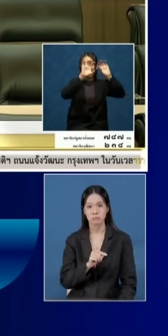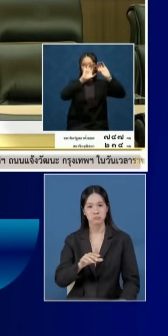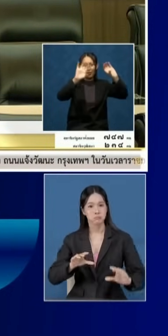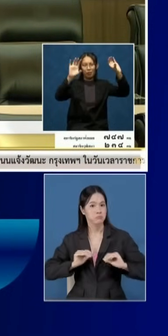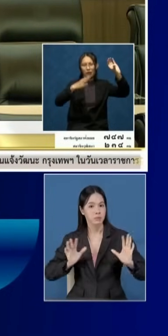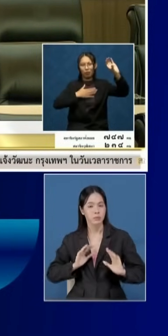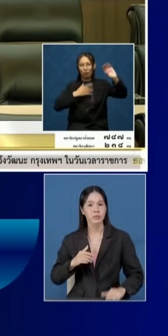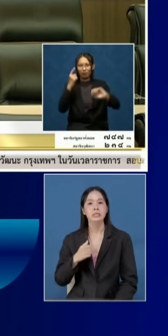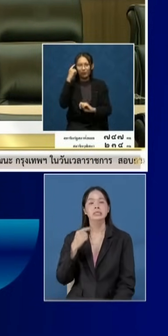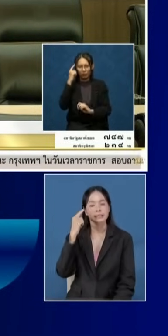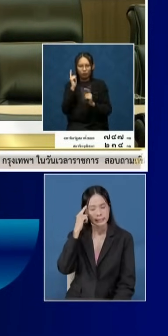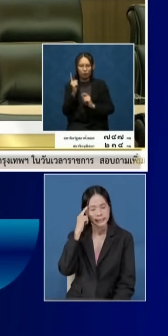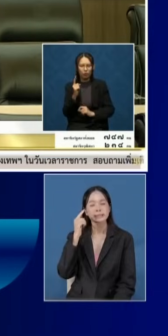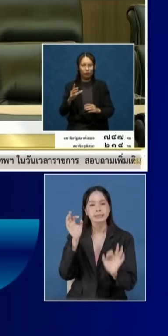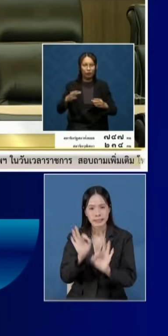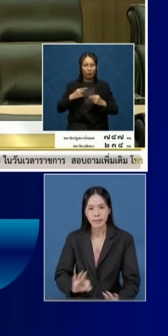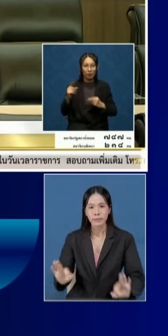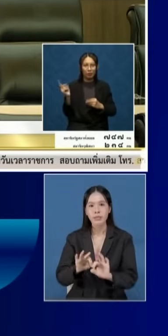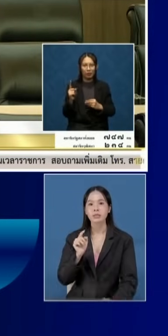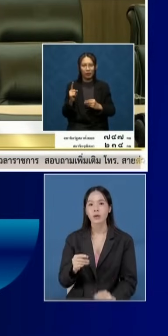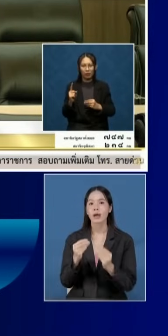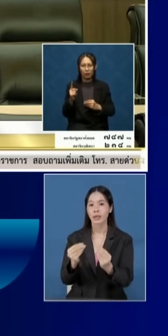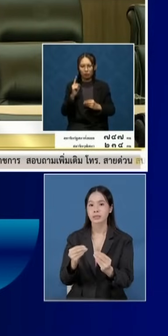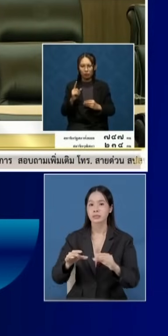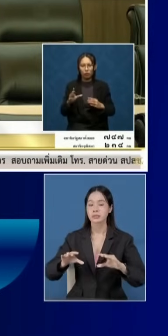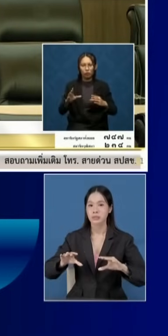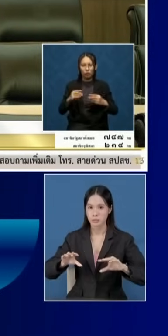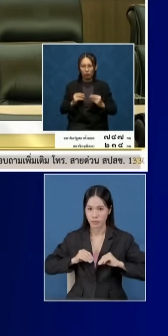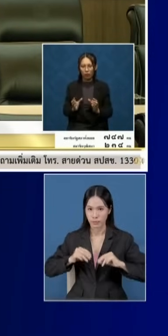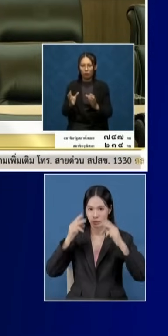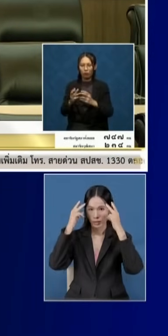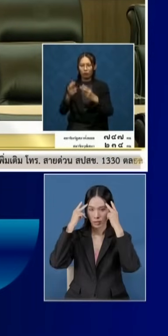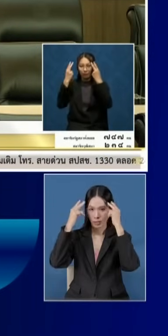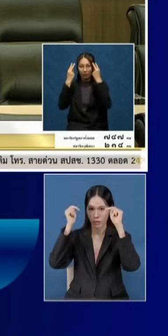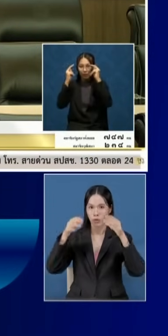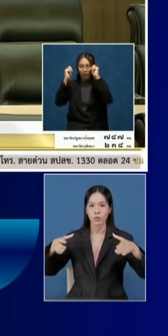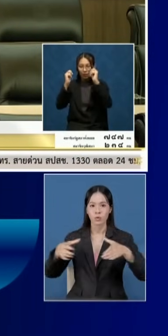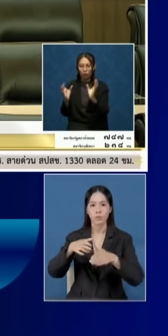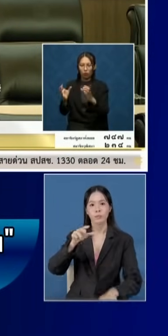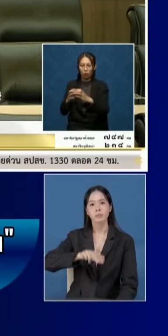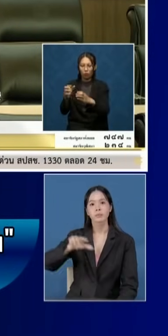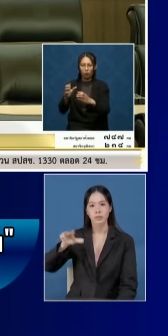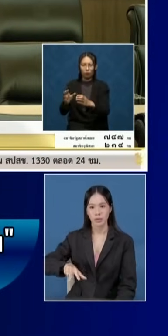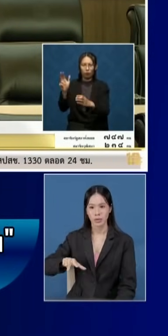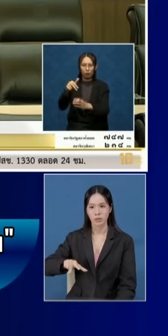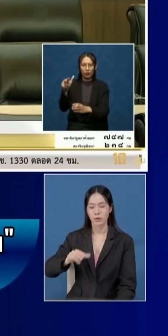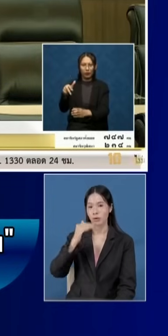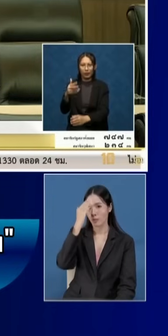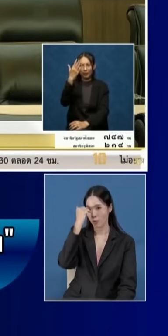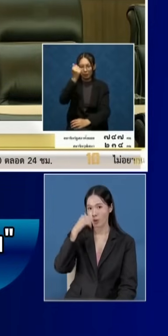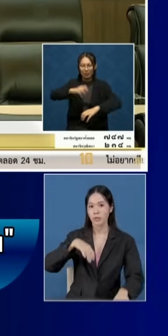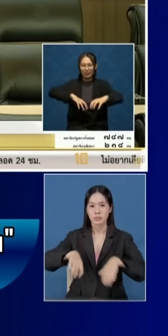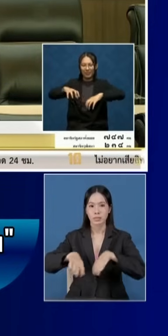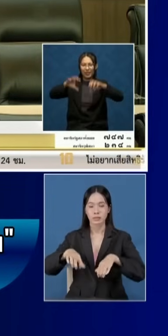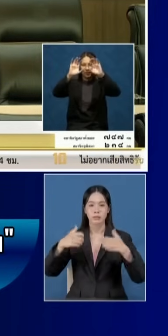ผมก็มีความจำเป็นจะต้องให้ความเห็นชอบนายกรัฐมนตรีจากพรรคเพื่อไทยเพื่อจัดตั้งรัฐ